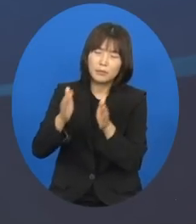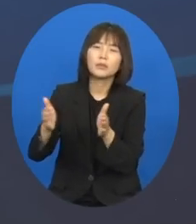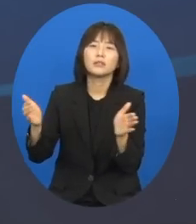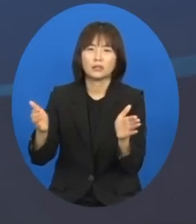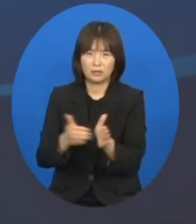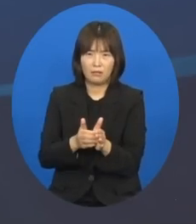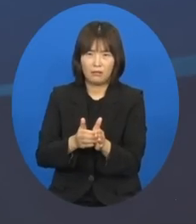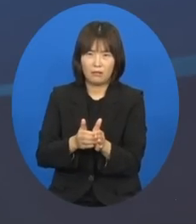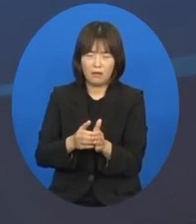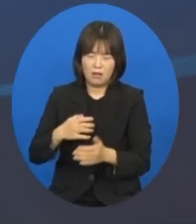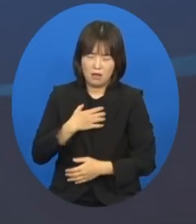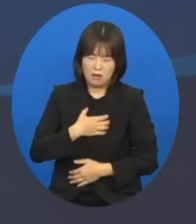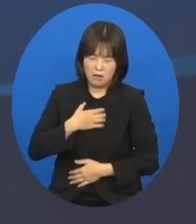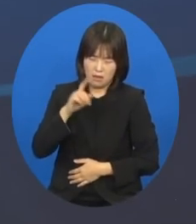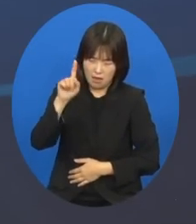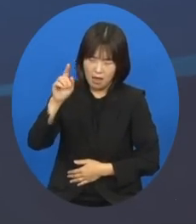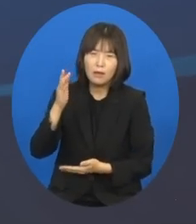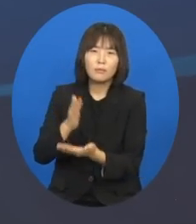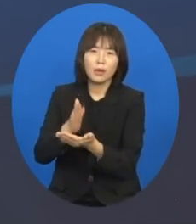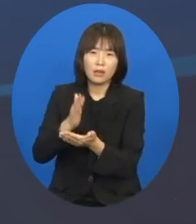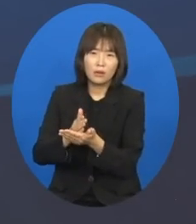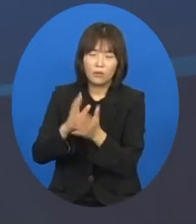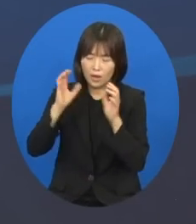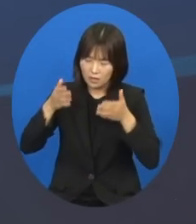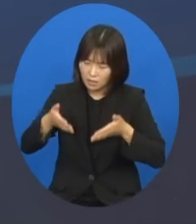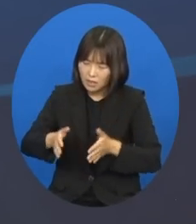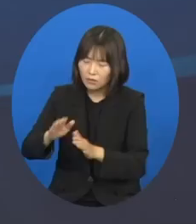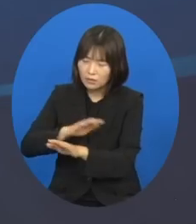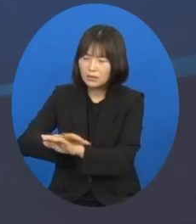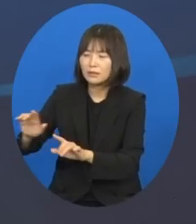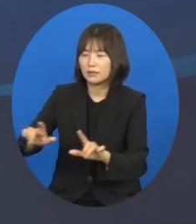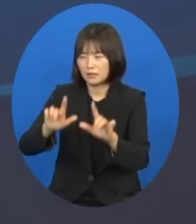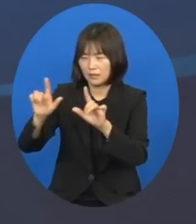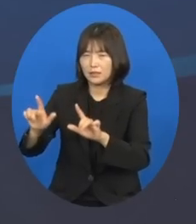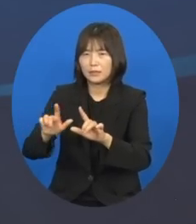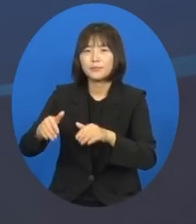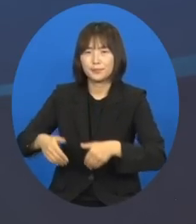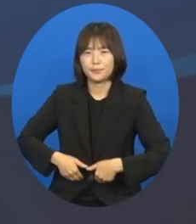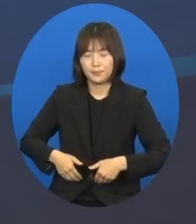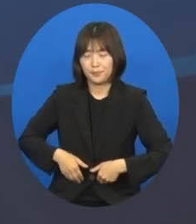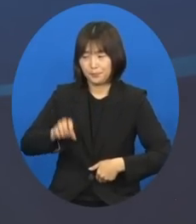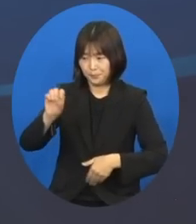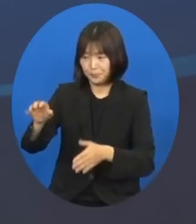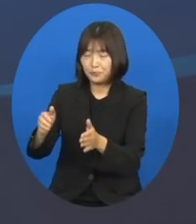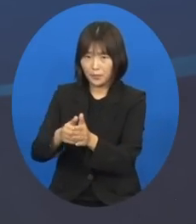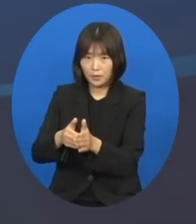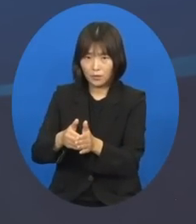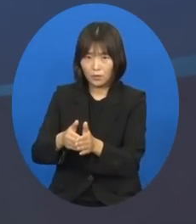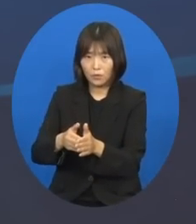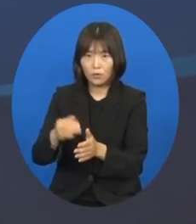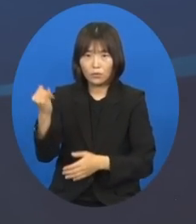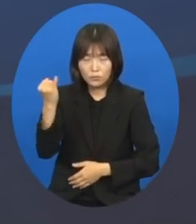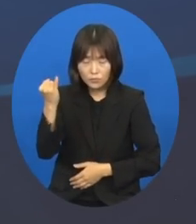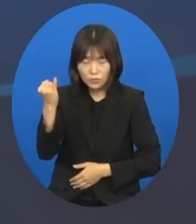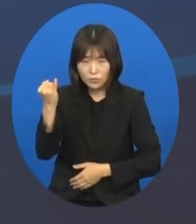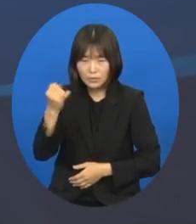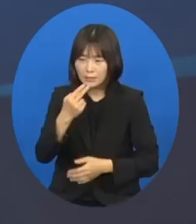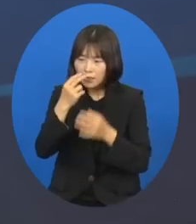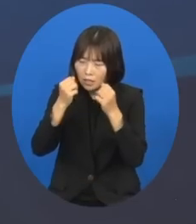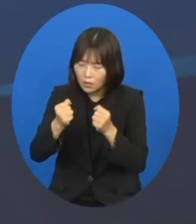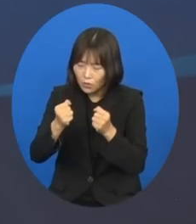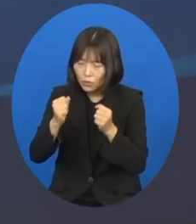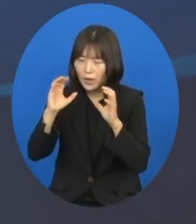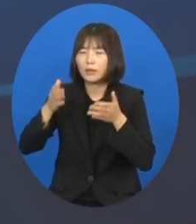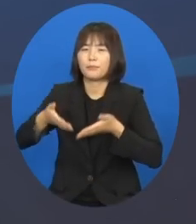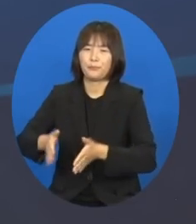아무 걱정하지 말고 애기 낳고 살아야 한다 그렇게 해서 자매는 살았고 악인은 태어났고 아기는 잘